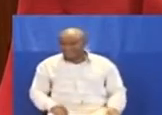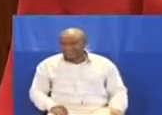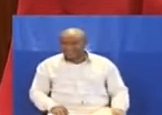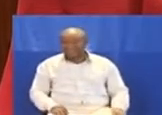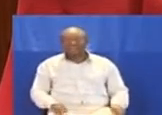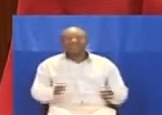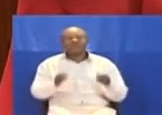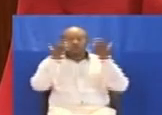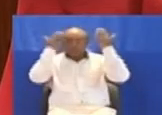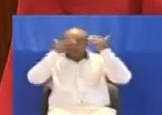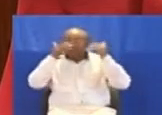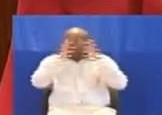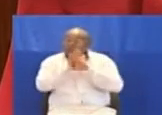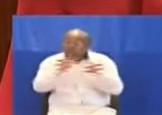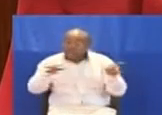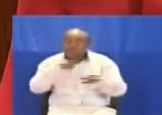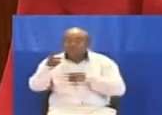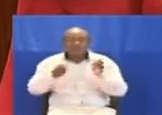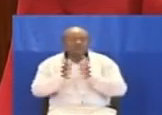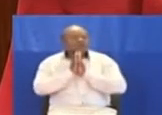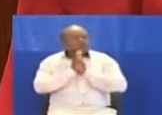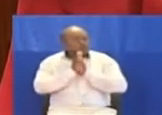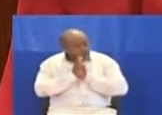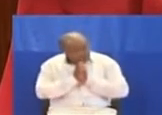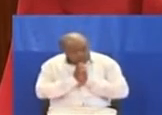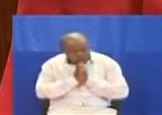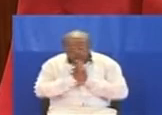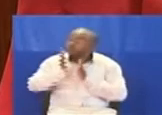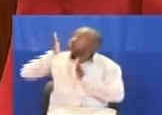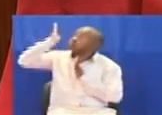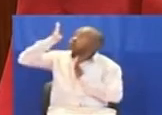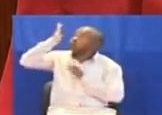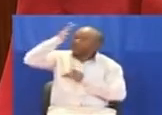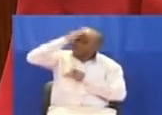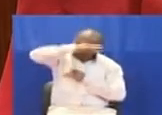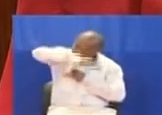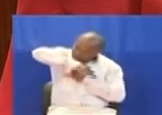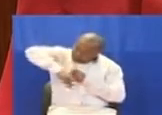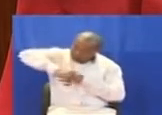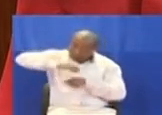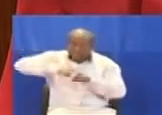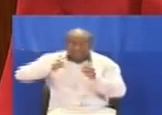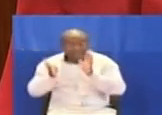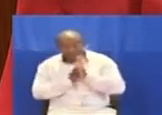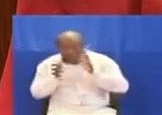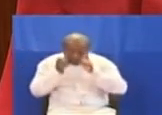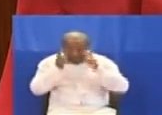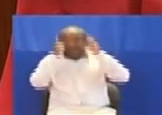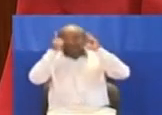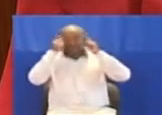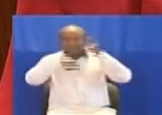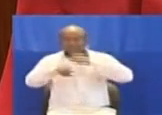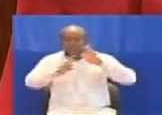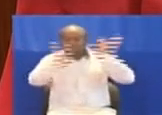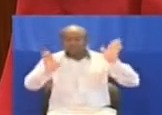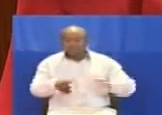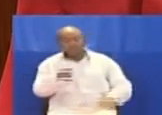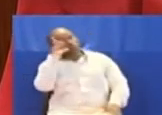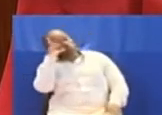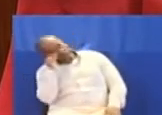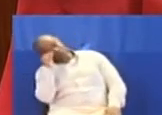uliotokea, na niliendelea na ibada yangu mpaka saa 9 nilipoenda kitandani tena.